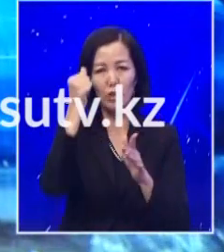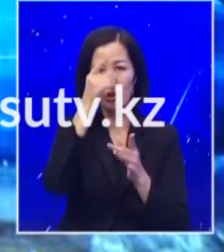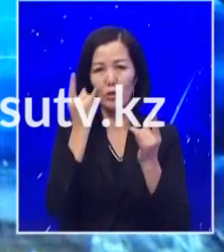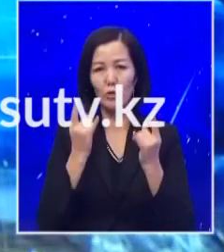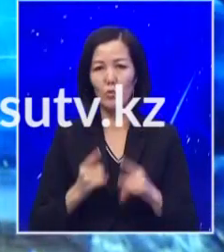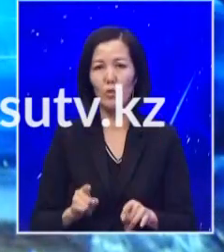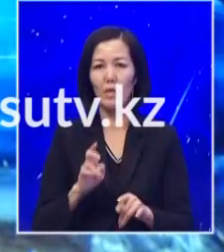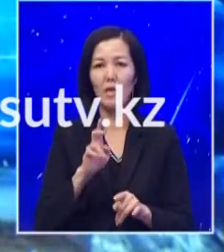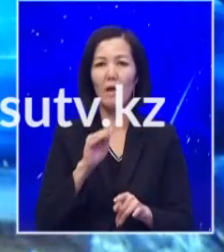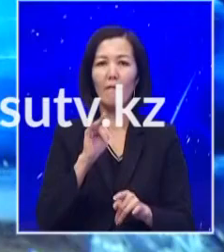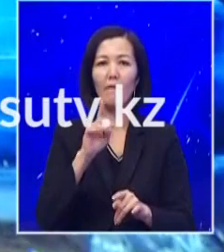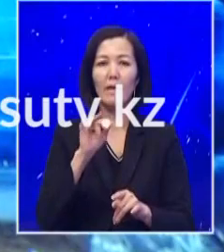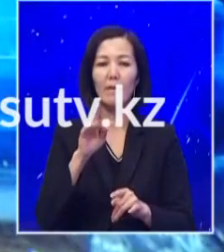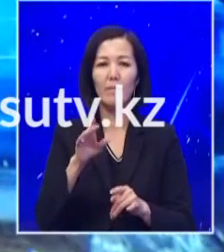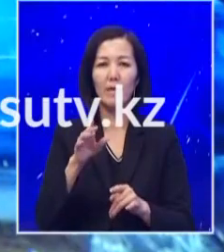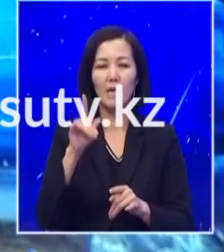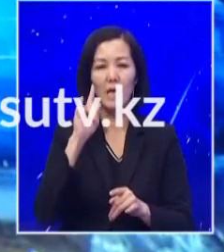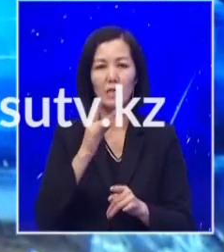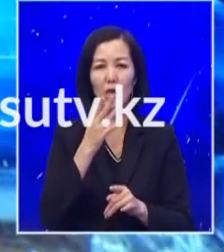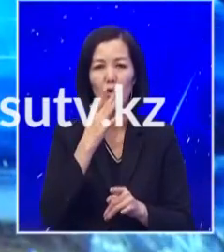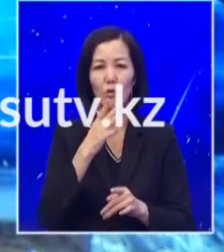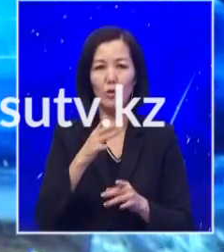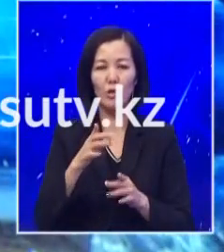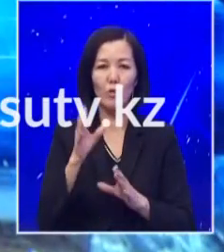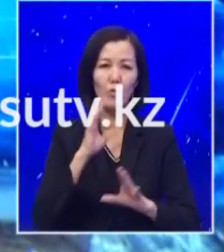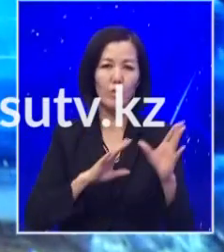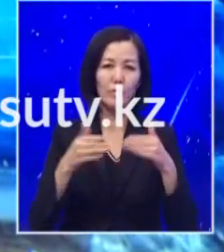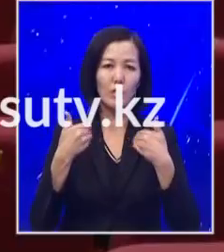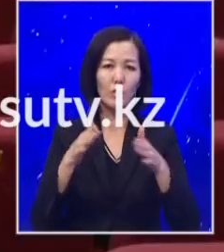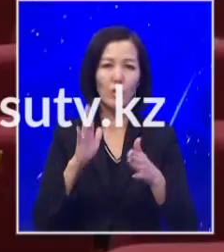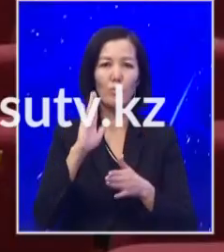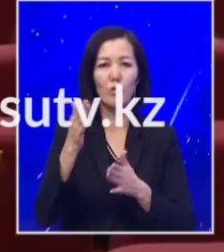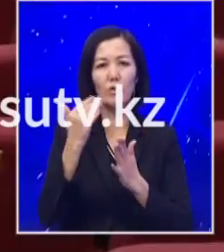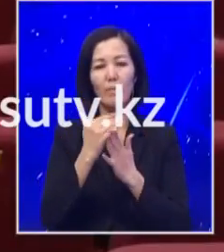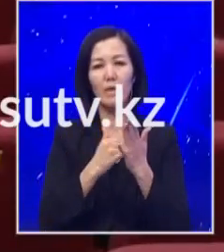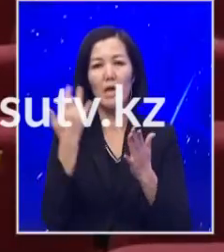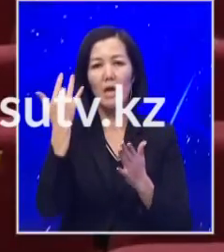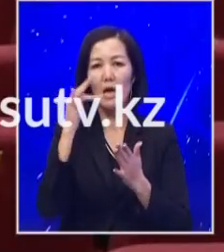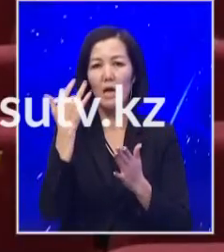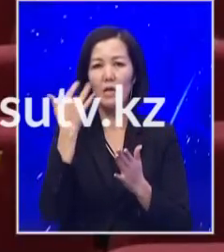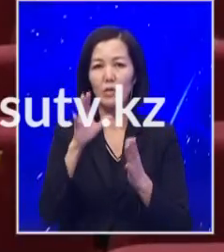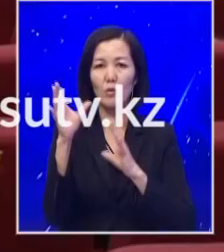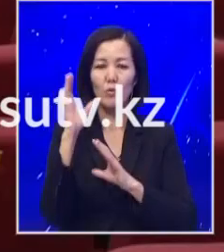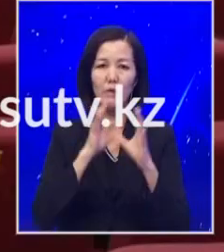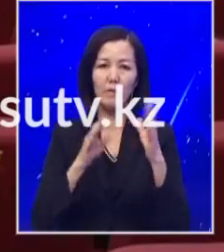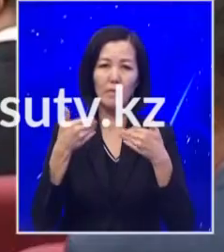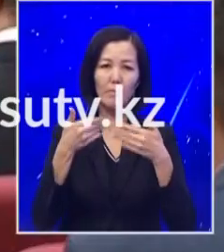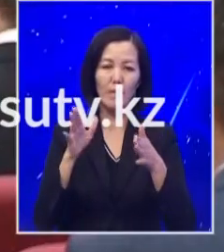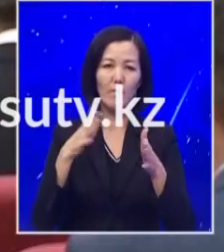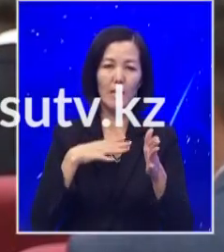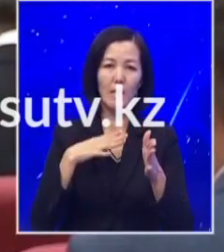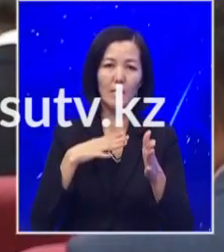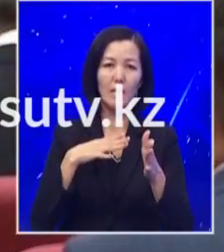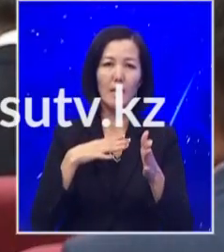туған Әл-Фараби атындағы Қазақ мемлекеттік ұлттық университетінің түлегі. Болашақ бағдарламасымен ақштың Джорджтаун университетінде білім